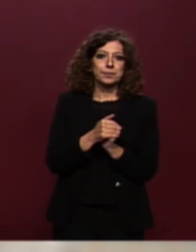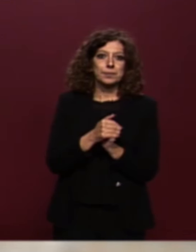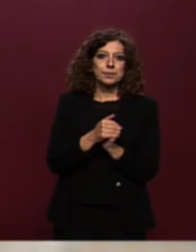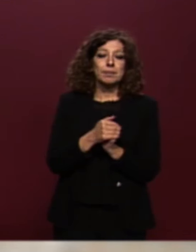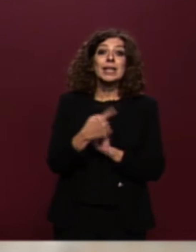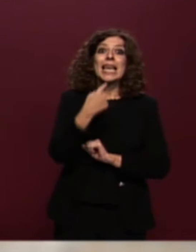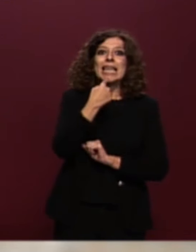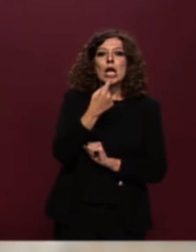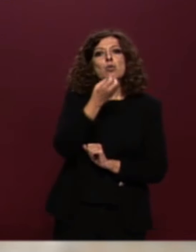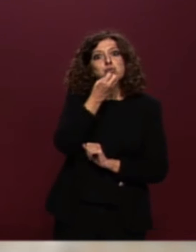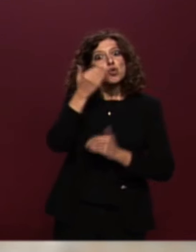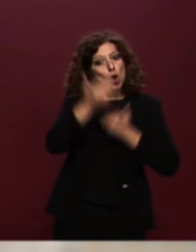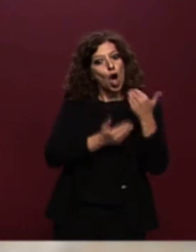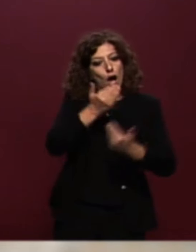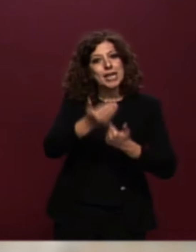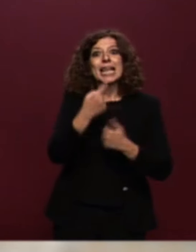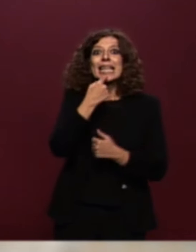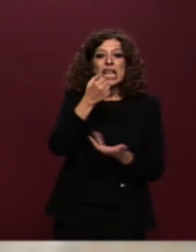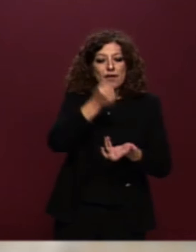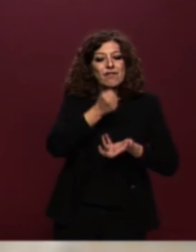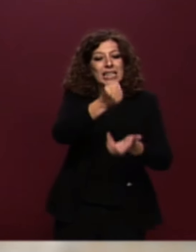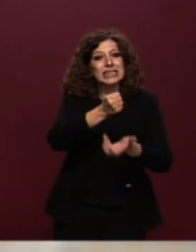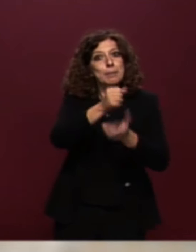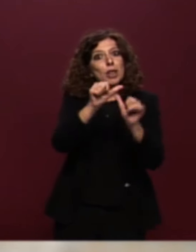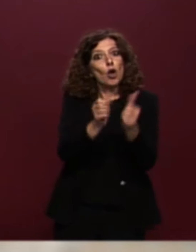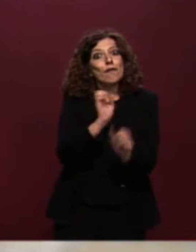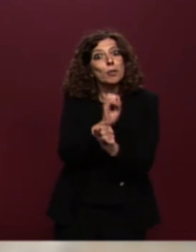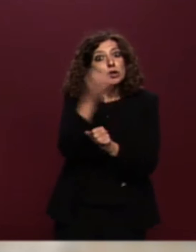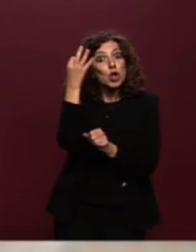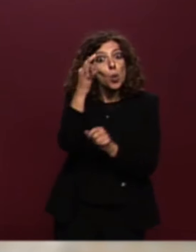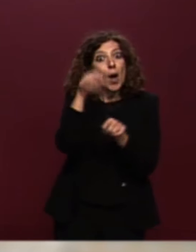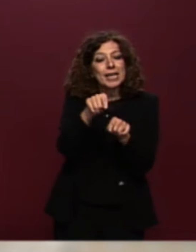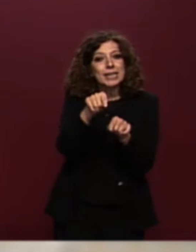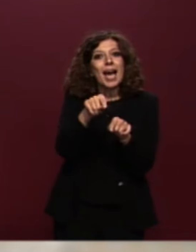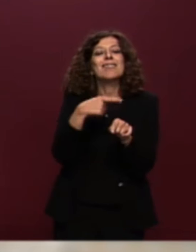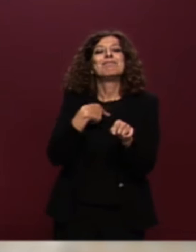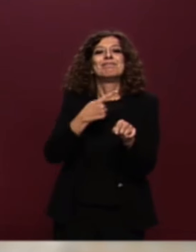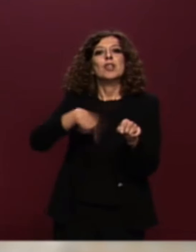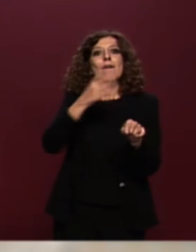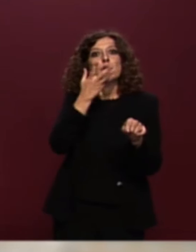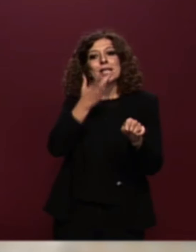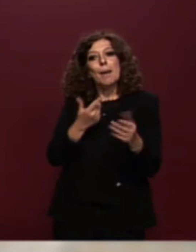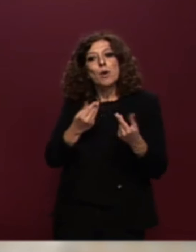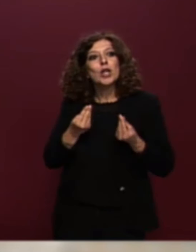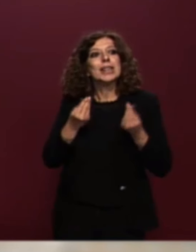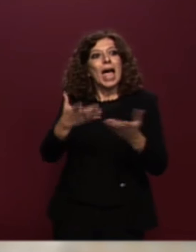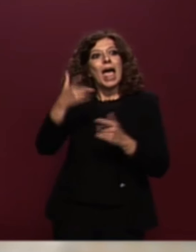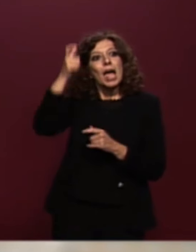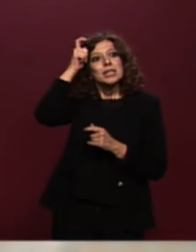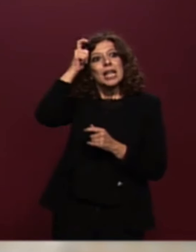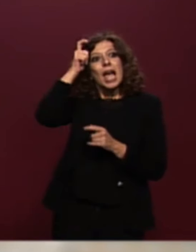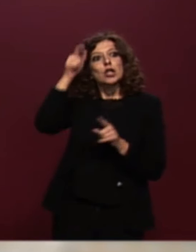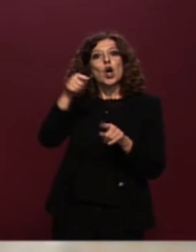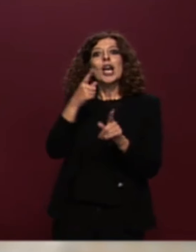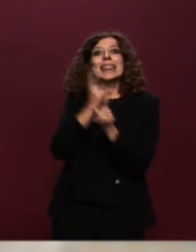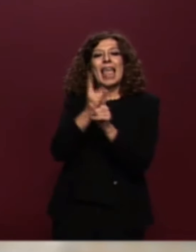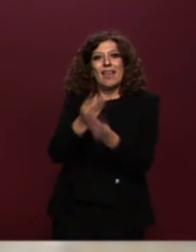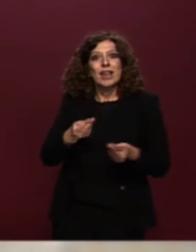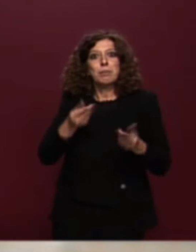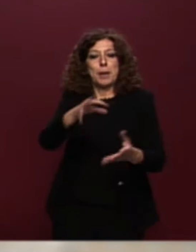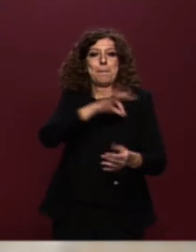realizza buone pratiche, a chi investe sulla formazione di qualità, di essere premiato e valorizzato rispetto a chi decide di fare il minimo